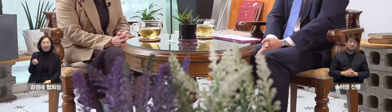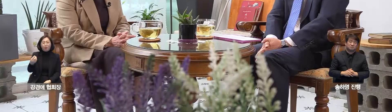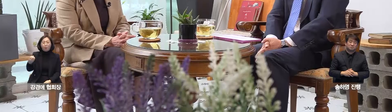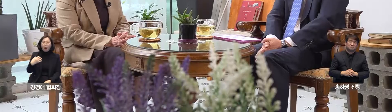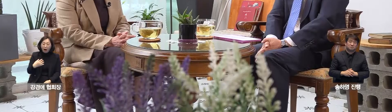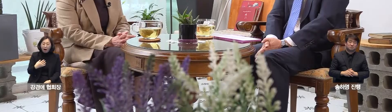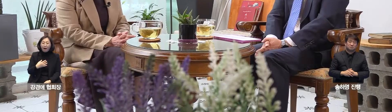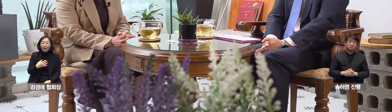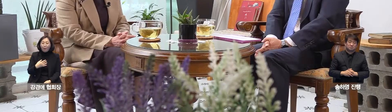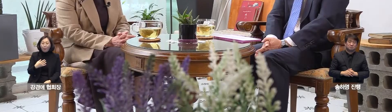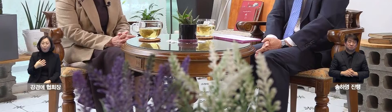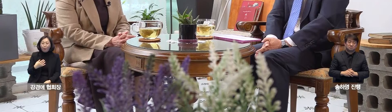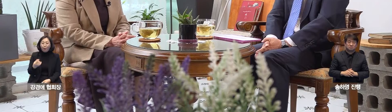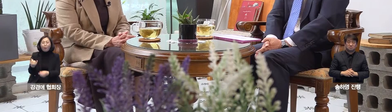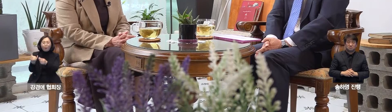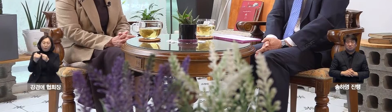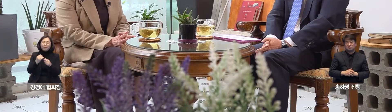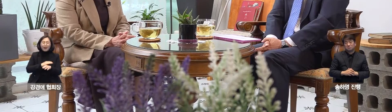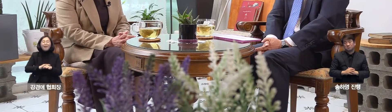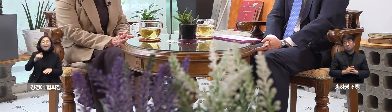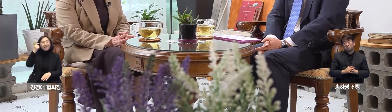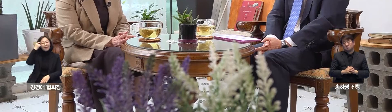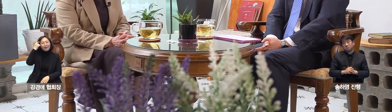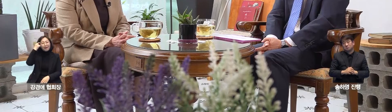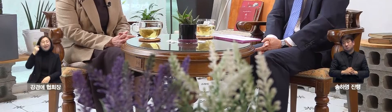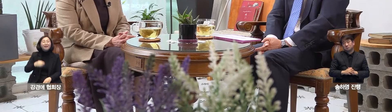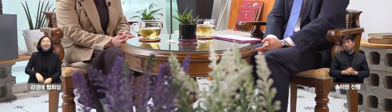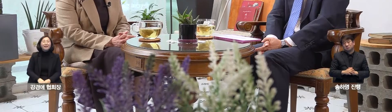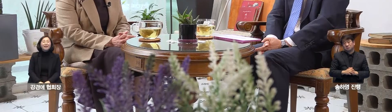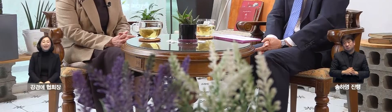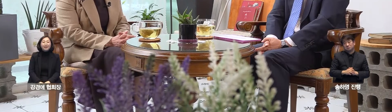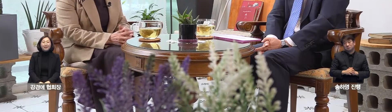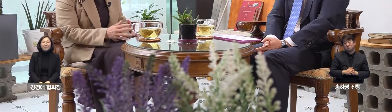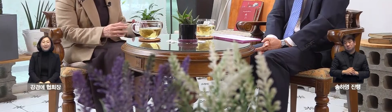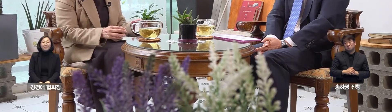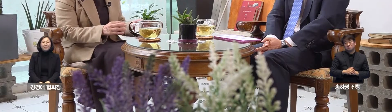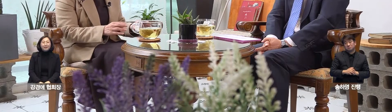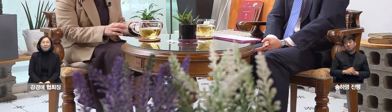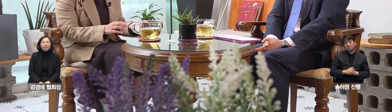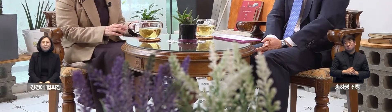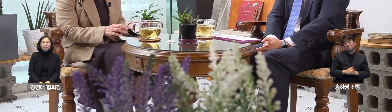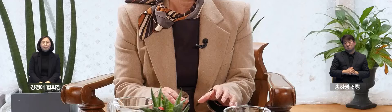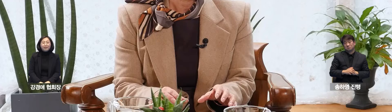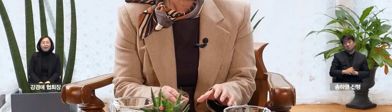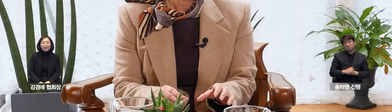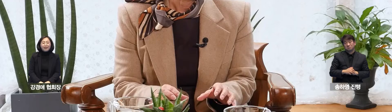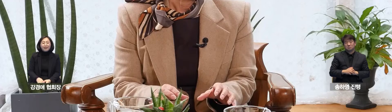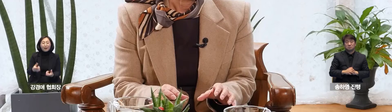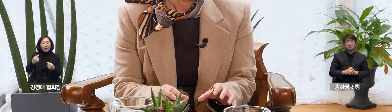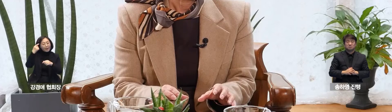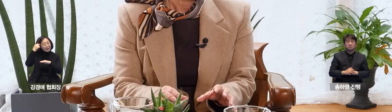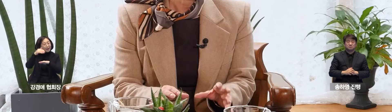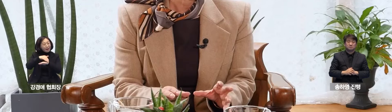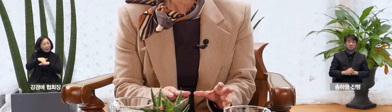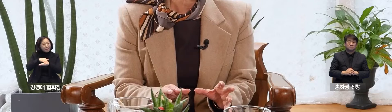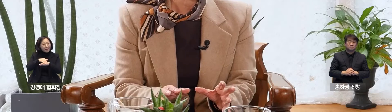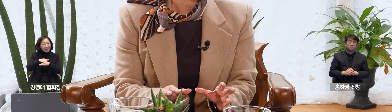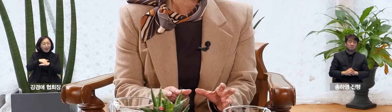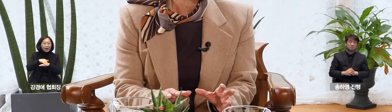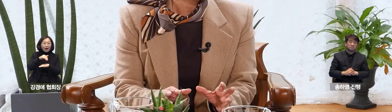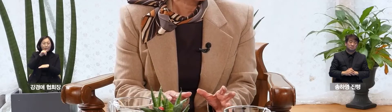않을까? 그럼 대만족이에요. 예, 예. 그리고 사실 그런 계획들을 하고 있는